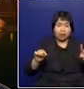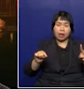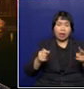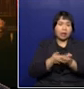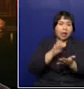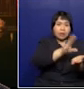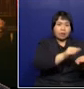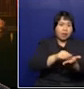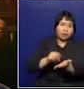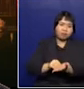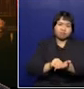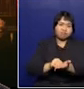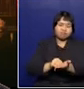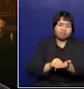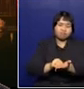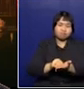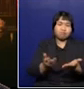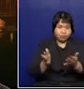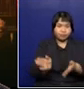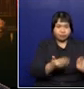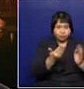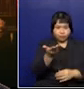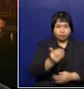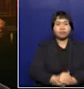ไม่ได้ตามเป้าถ้าไปดูแผ่นต่อไปครับ